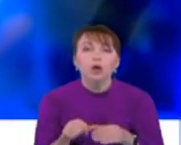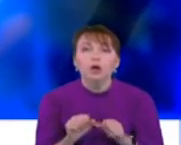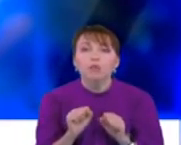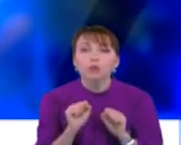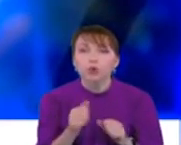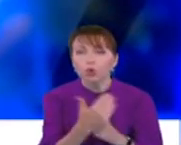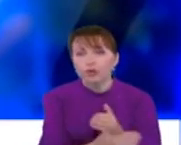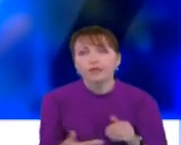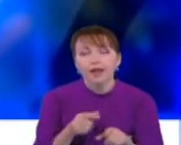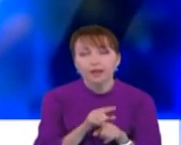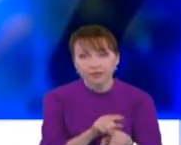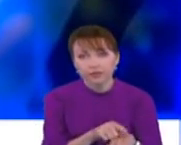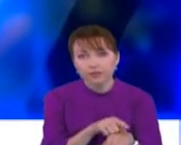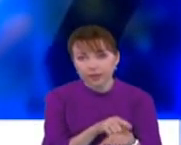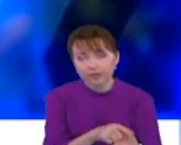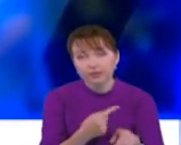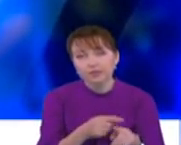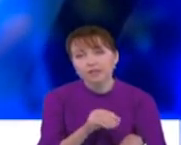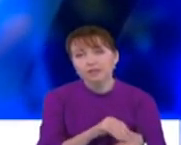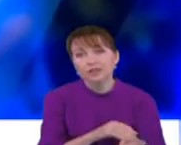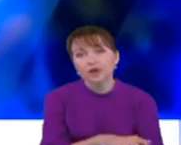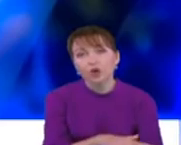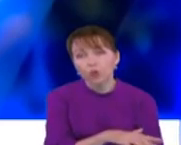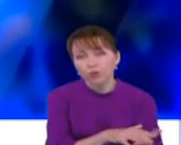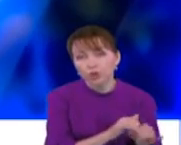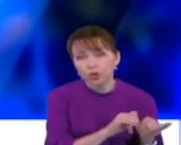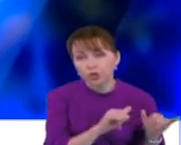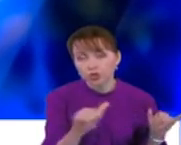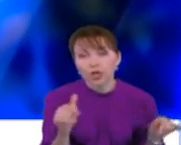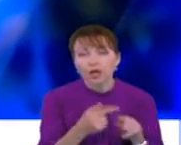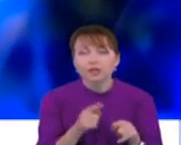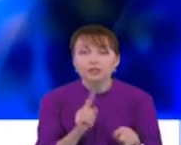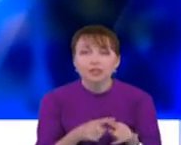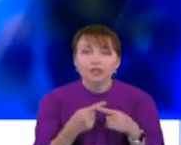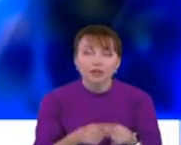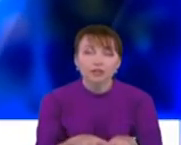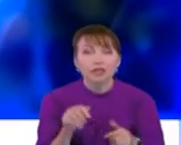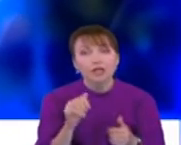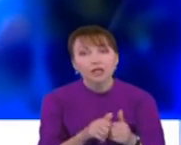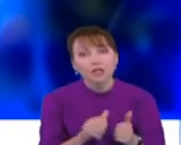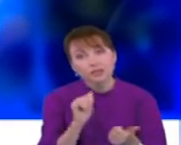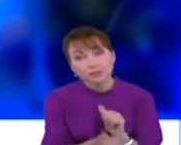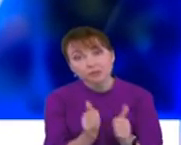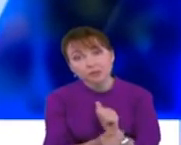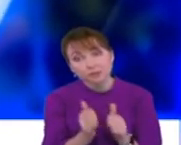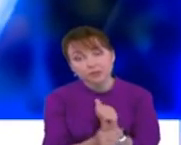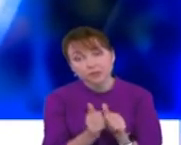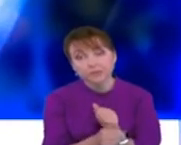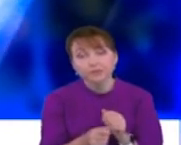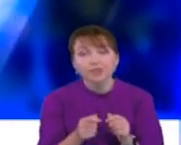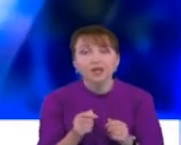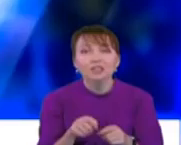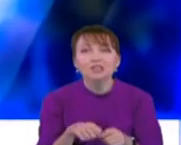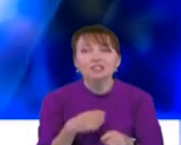бронетехніки може розглядатися як накопичення цієї техніки і зменшення плече заміни у разі виходу з ладу техніку. Це перше. Як запчастини, по